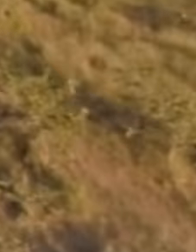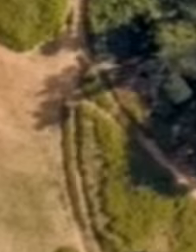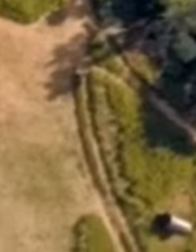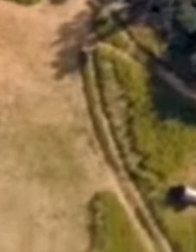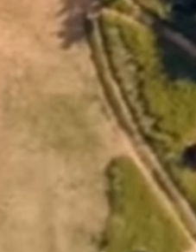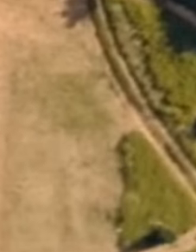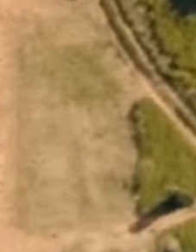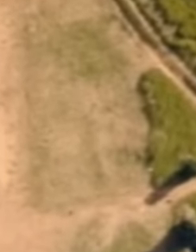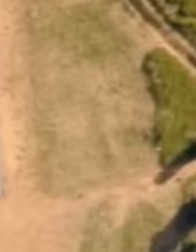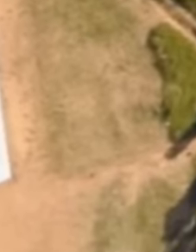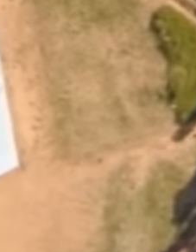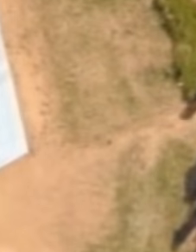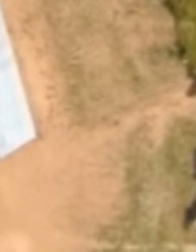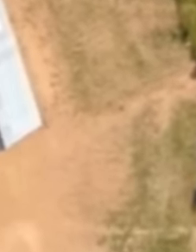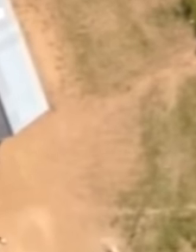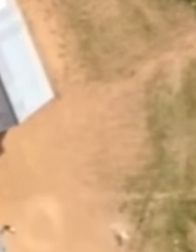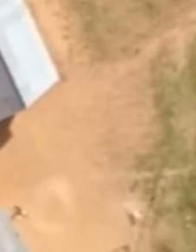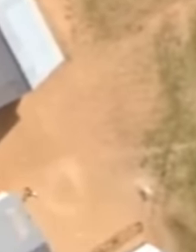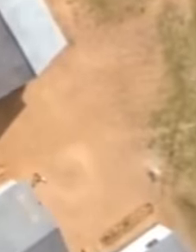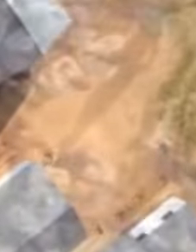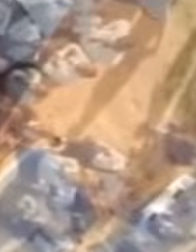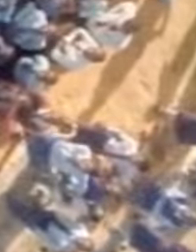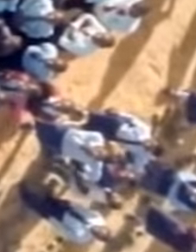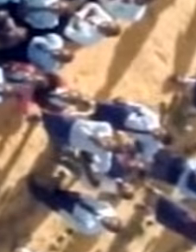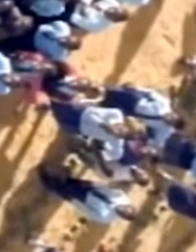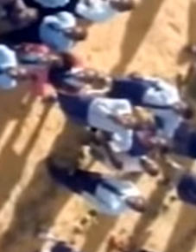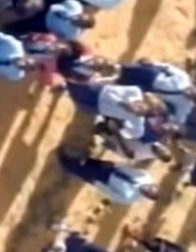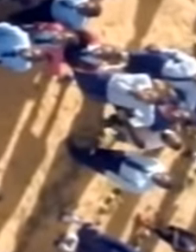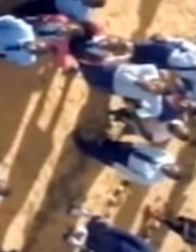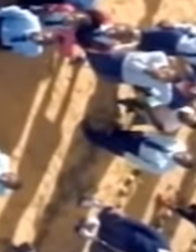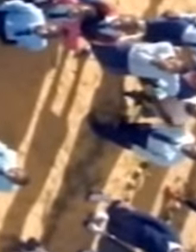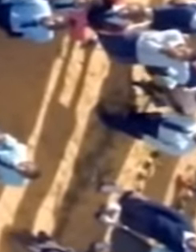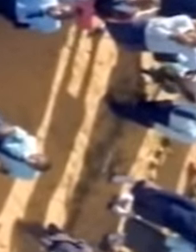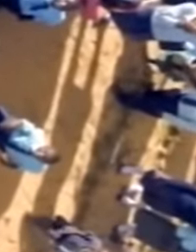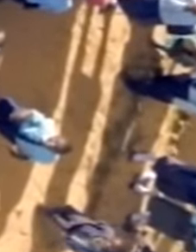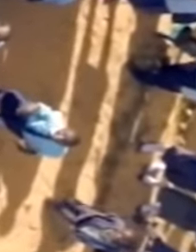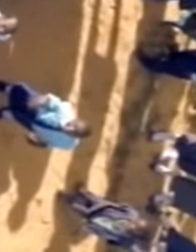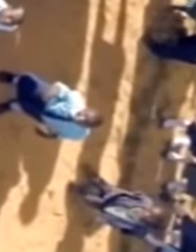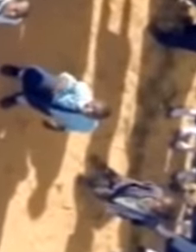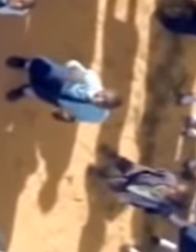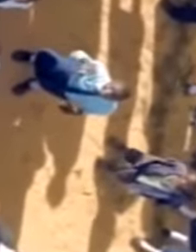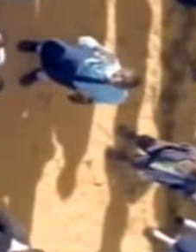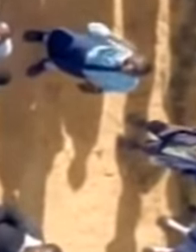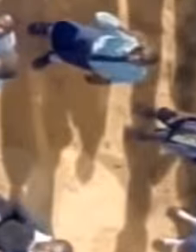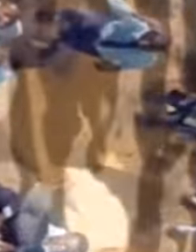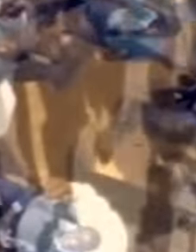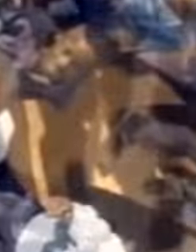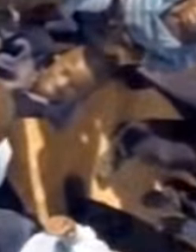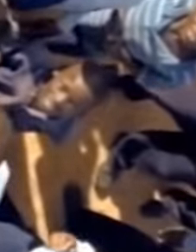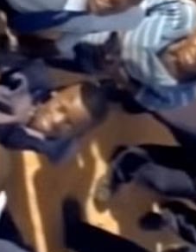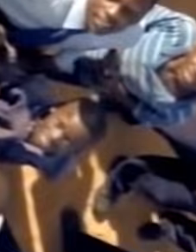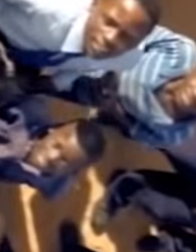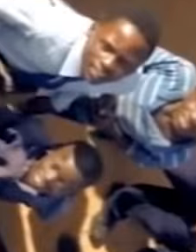그러면 아래에서 이 꼬마들이 나를 올려다봅니다. 우리 교회 주일학교 애들이에요. 내가 선교사인지